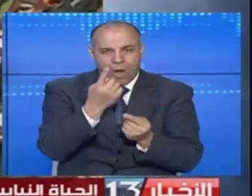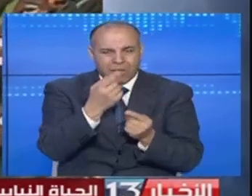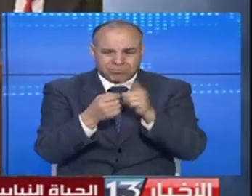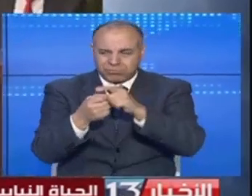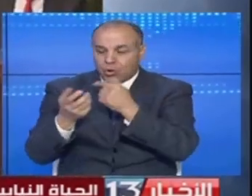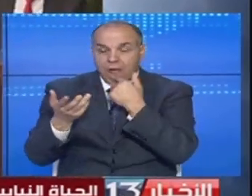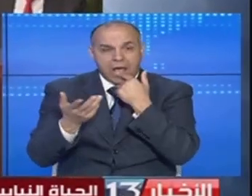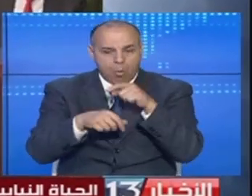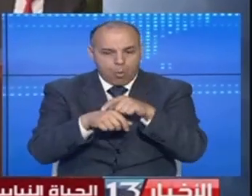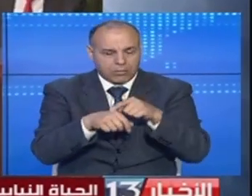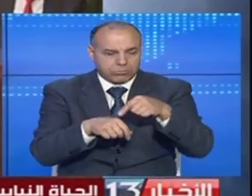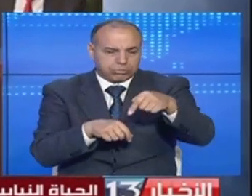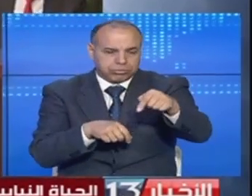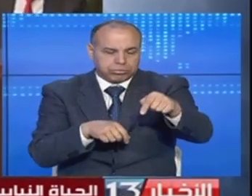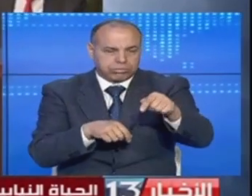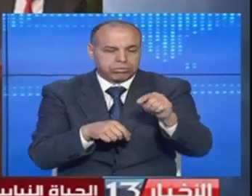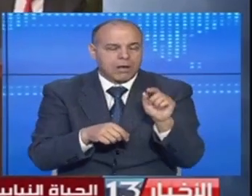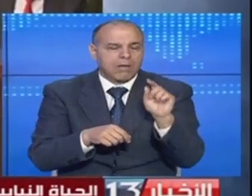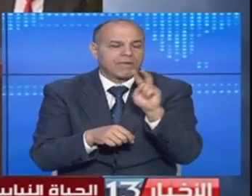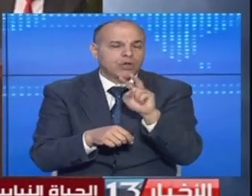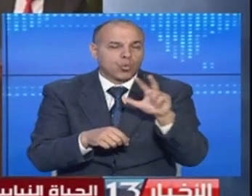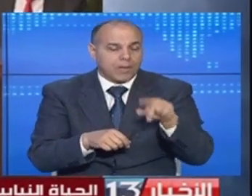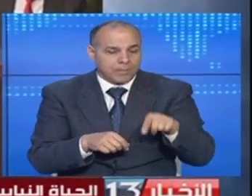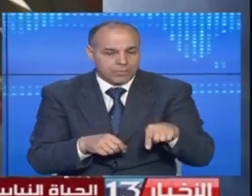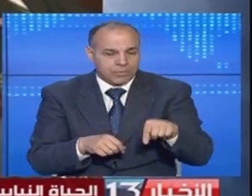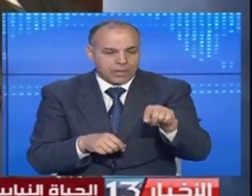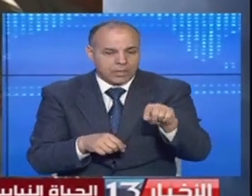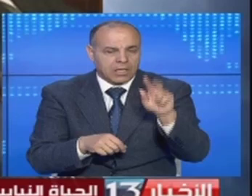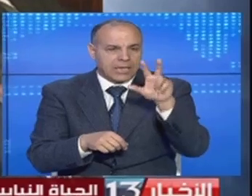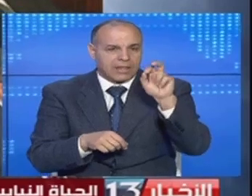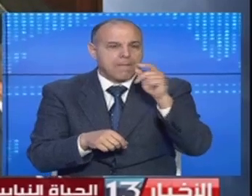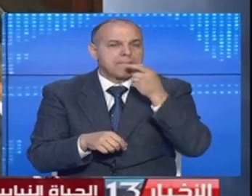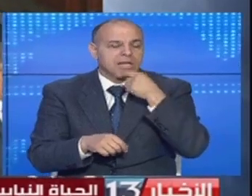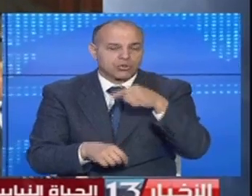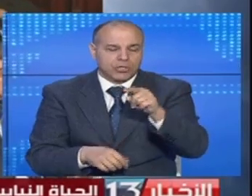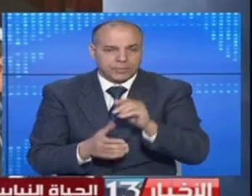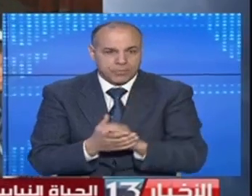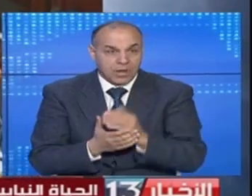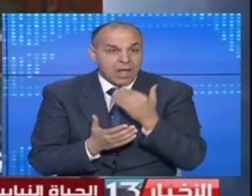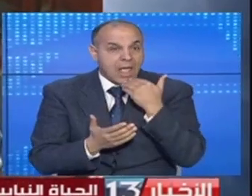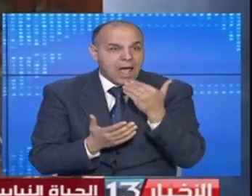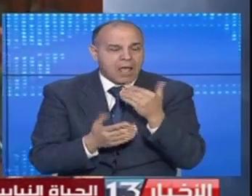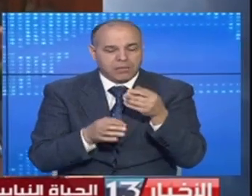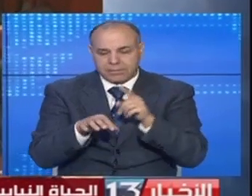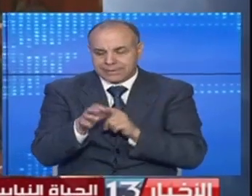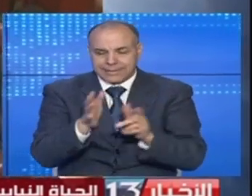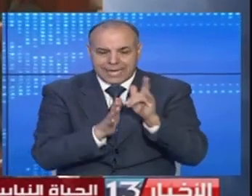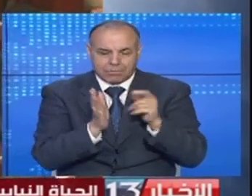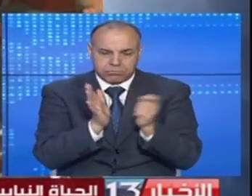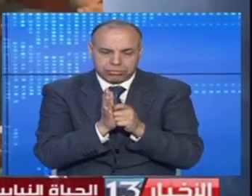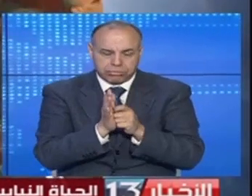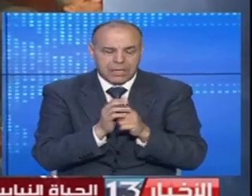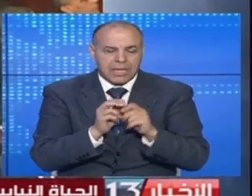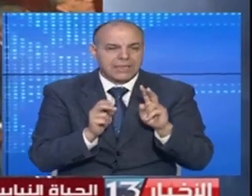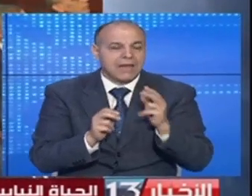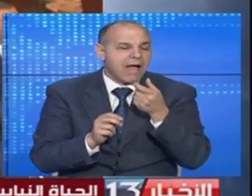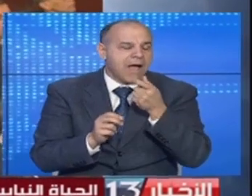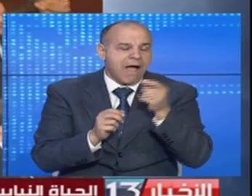خلال الفتره الممتده من الثالث والعشرين الى الثلاثين من مارس الجاري مع تحديد تاريخ الثامن من ابريل